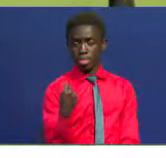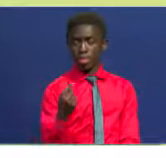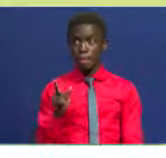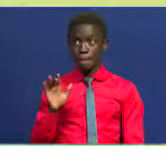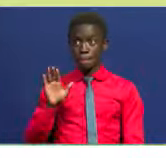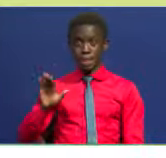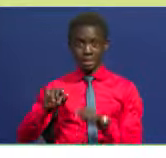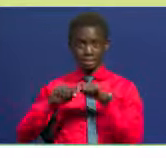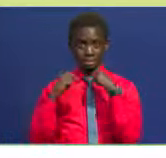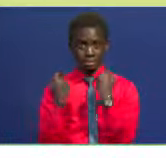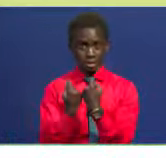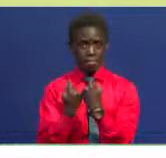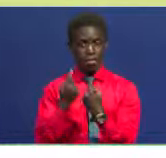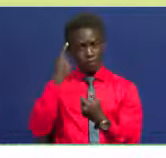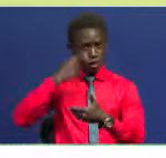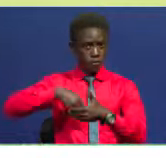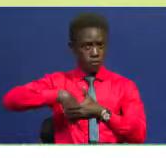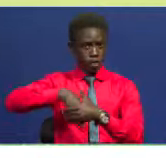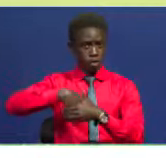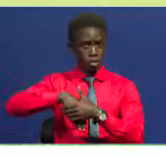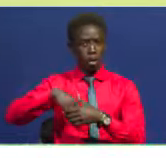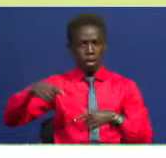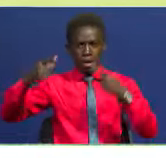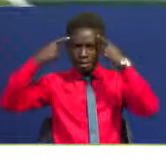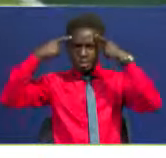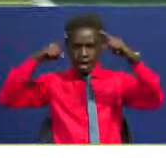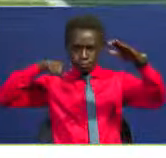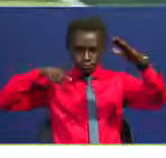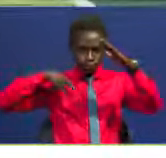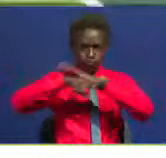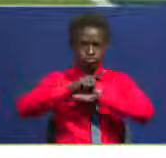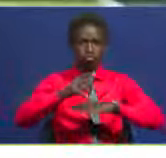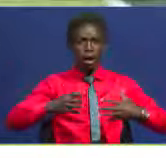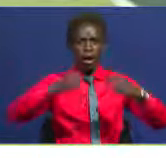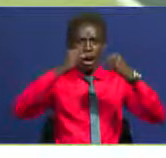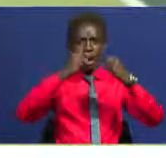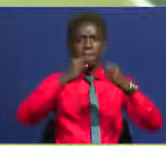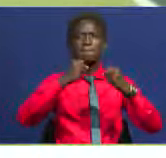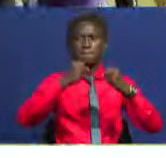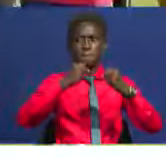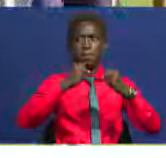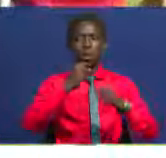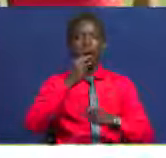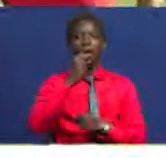timu yake ya kandanda ilifuzu kwa kombe la Gaothian la mwaka